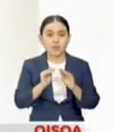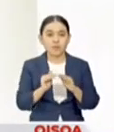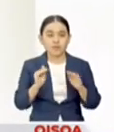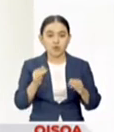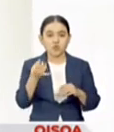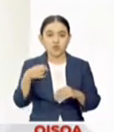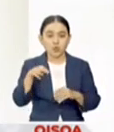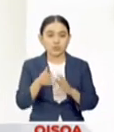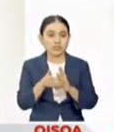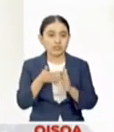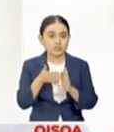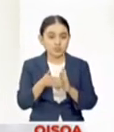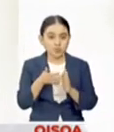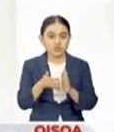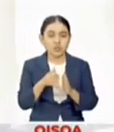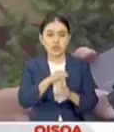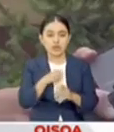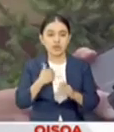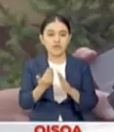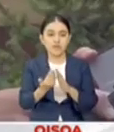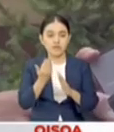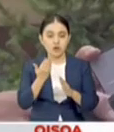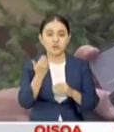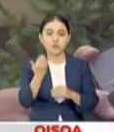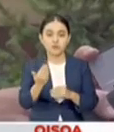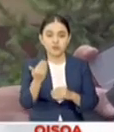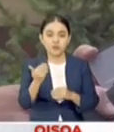Bolalarda yod yetishmovchiligi eng avvalambor bu